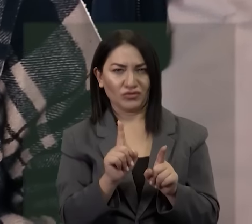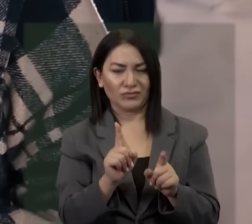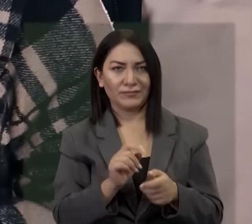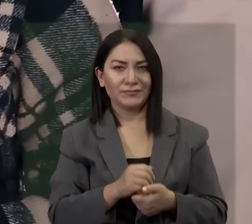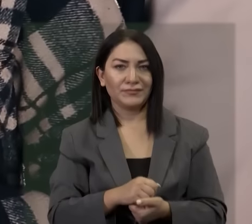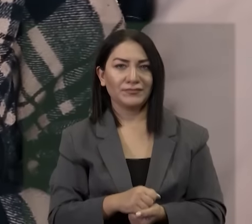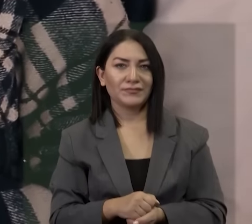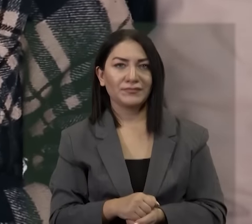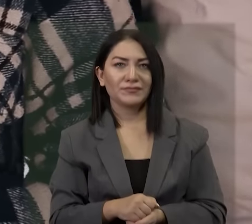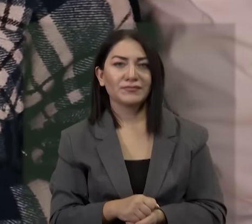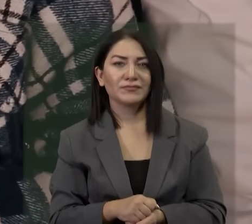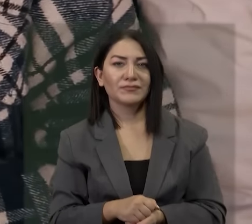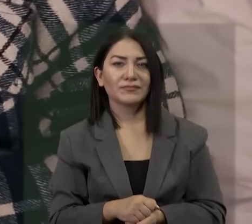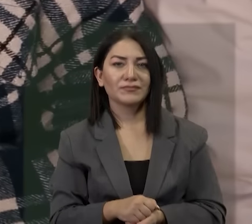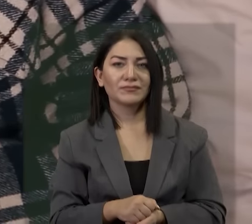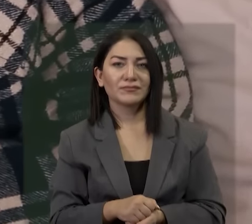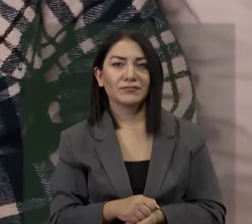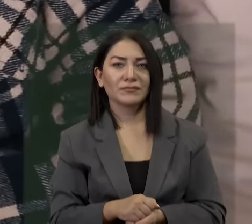Ես ինչա։